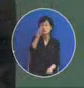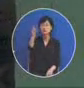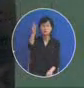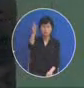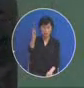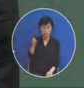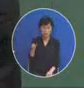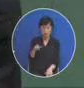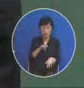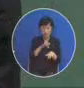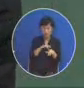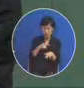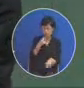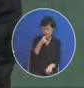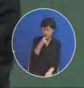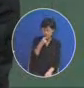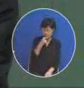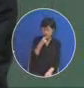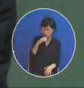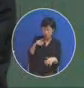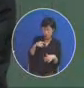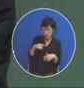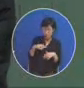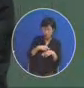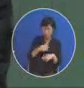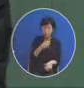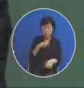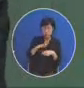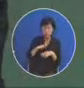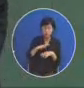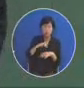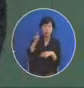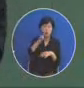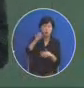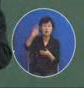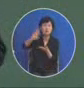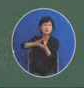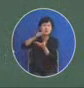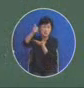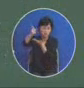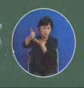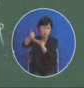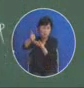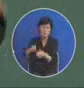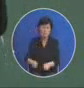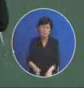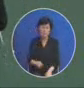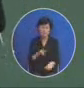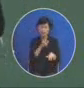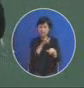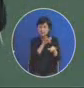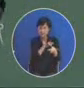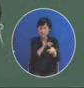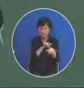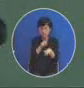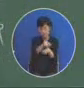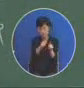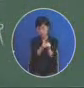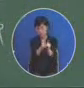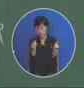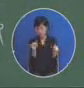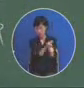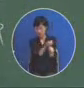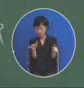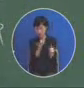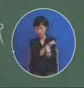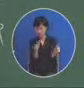제일 무서워하고 싫어하는 게 뭐냐? 그리스도. Satan hates and he fears the most Christ. 사단이 인간을 멸망시키려고